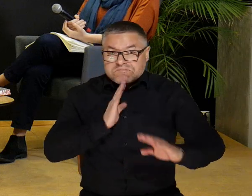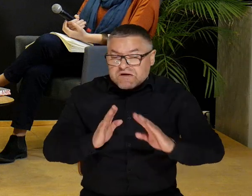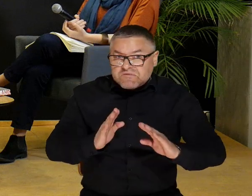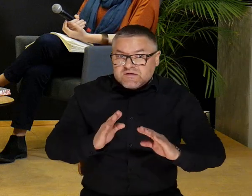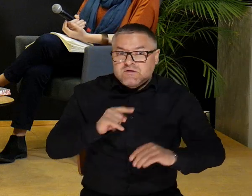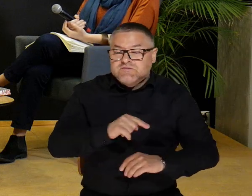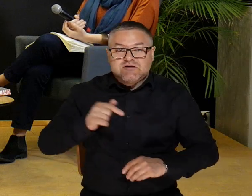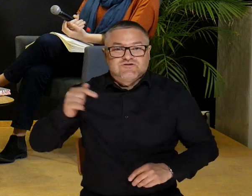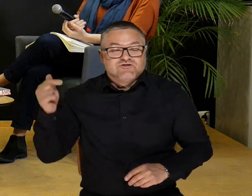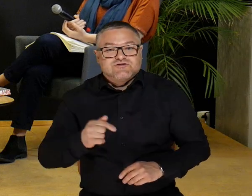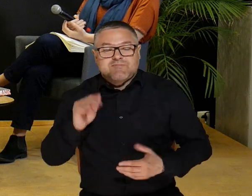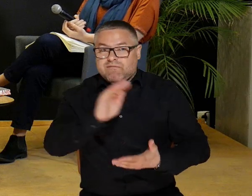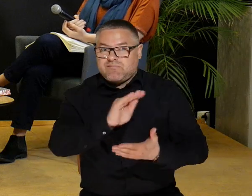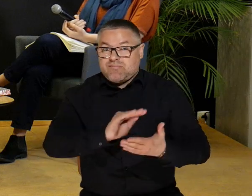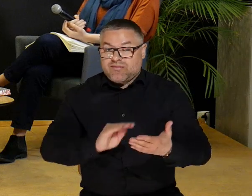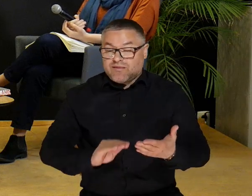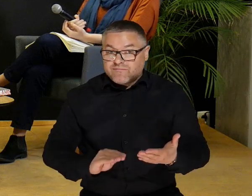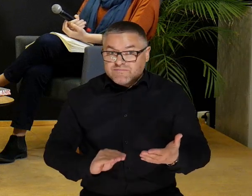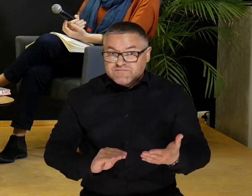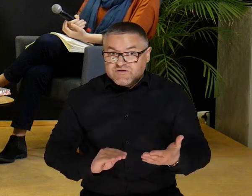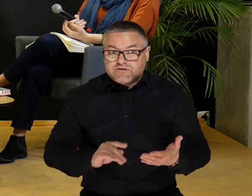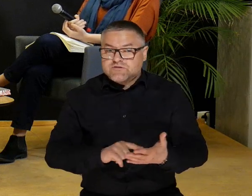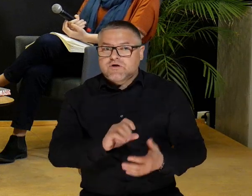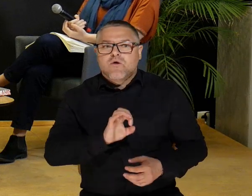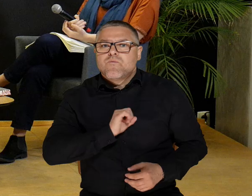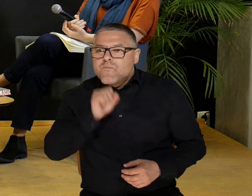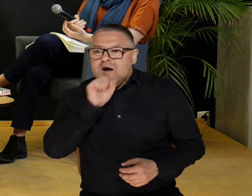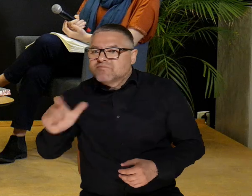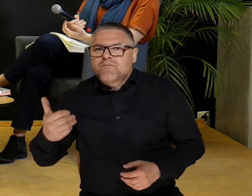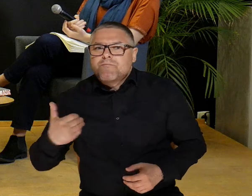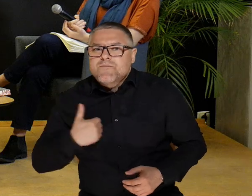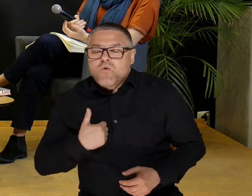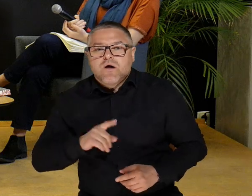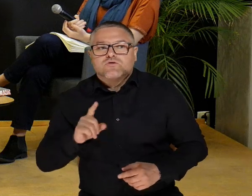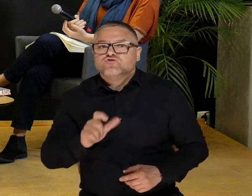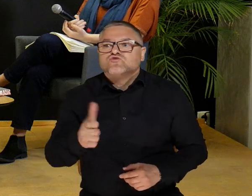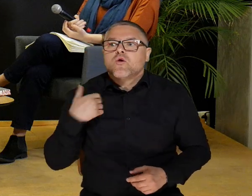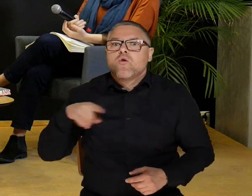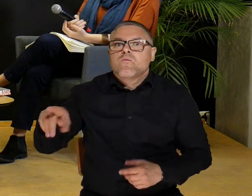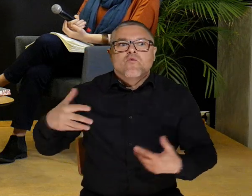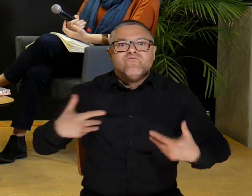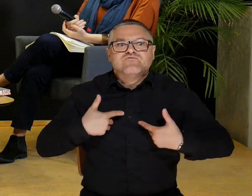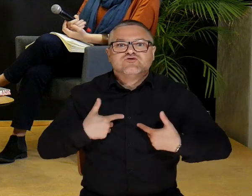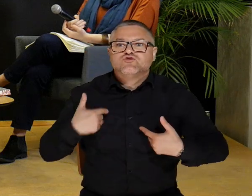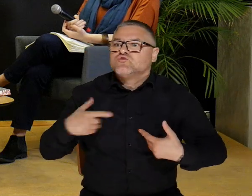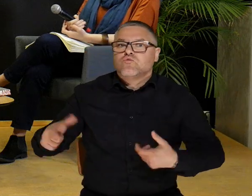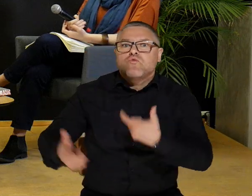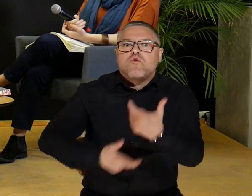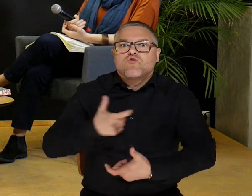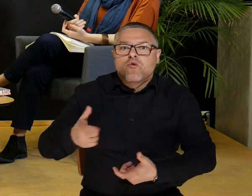że może należy napisać nie tyle o tym, jaka była babcia, tylko co ją spotkało.